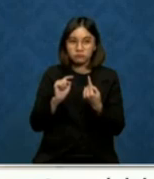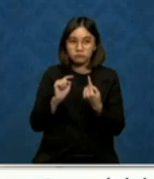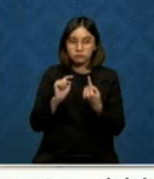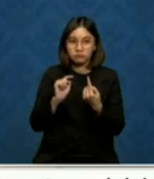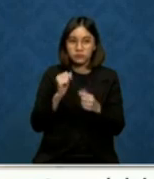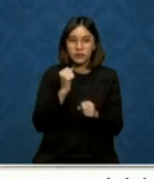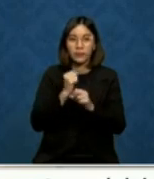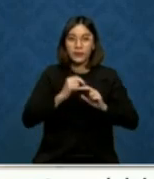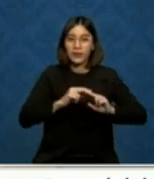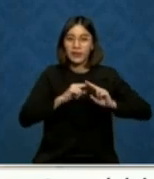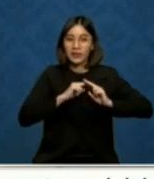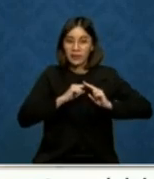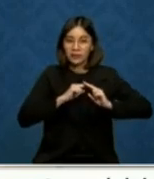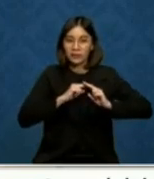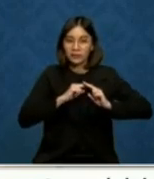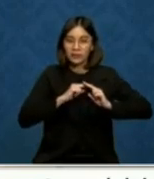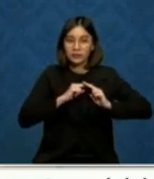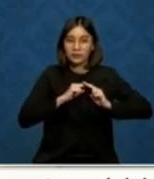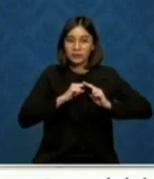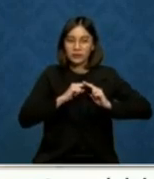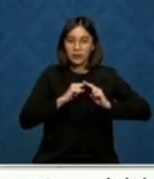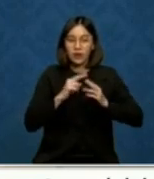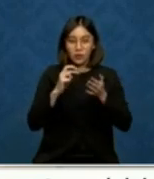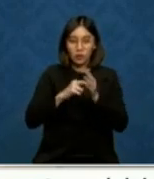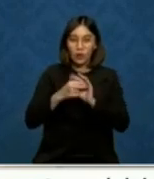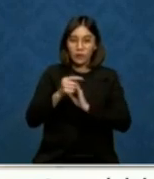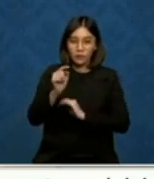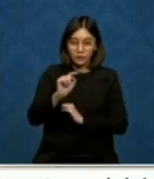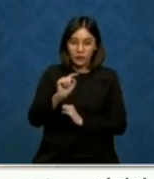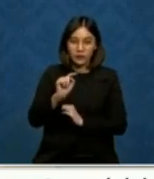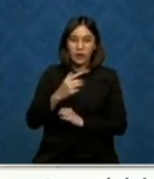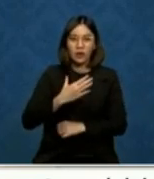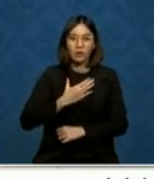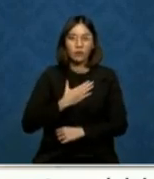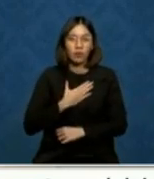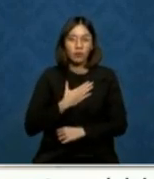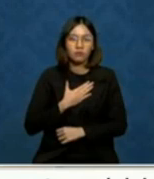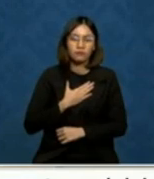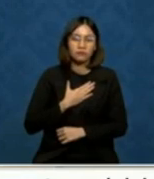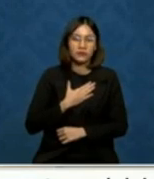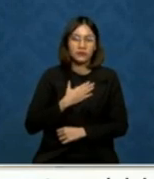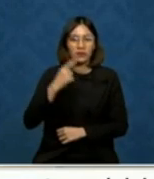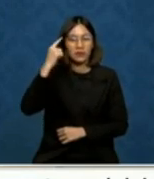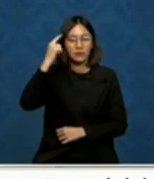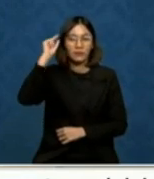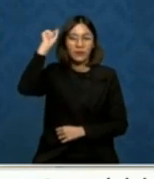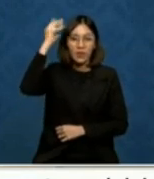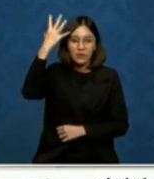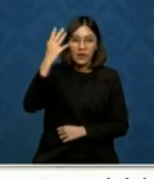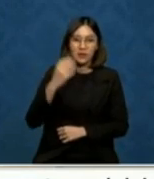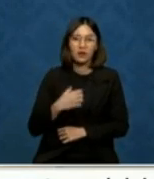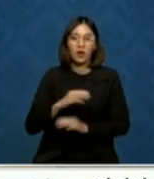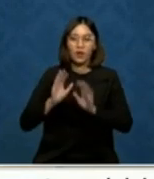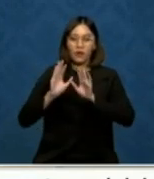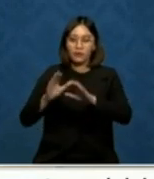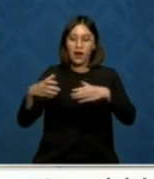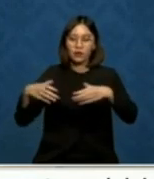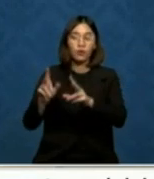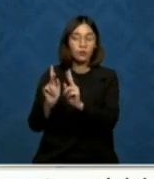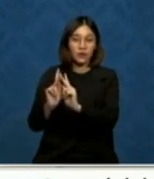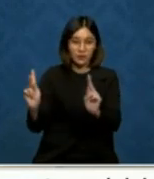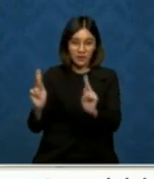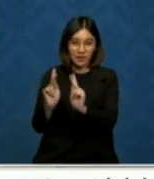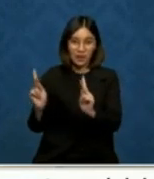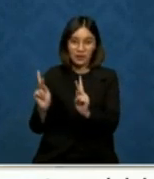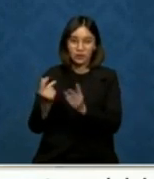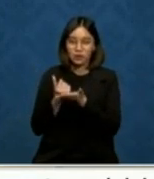นะครับเพราะฉะนั้นมันก็จึงเป็นเรื่องที่ผมอาจจะยังไม่เข้าใจนักก็ฝากทางท่านกรรมาธิการ